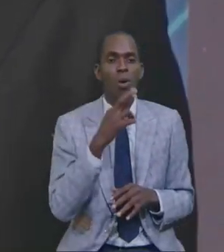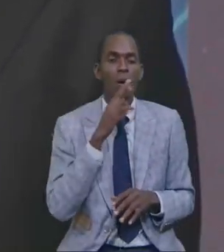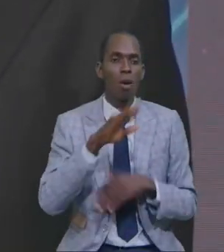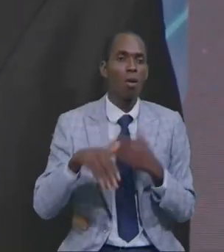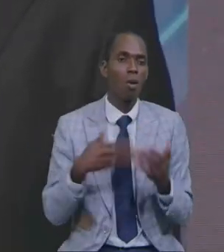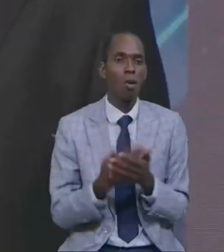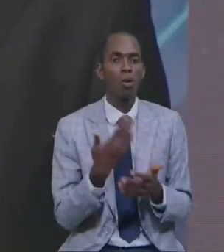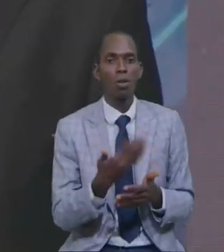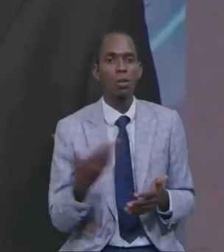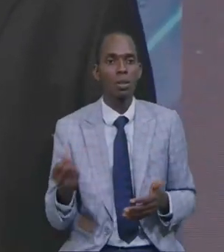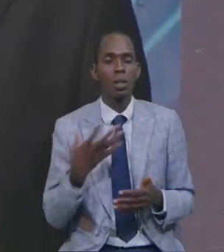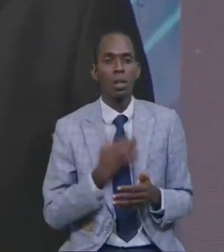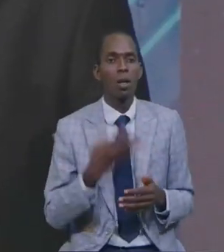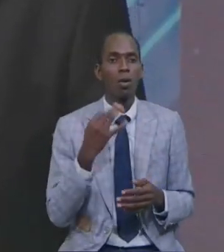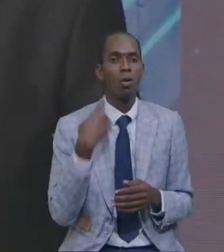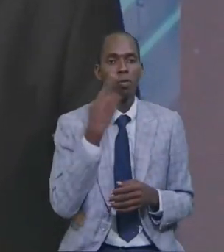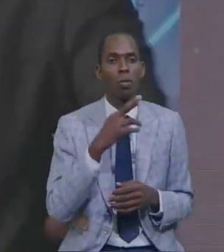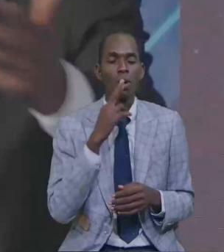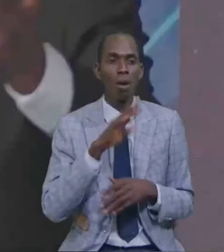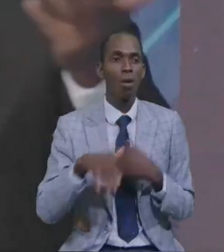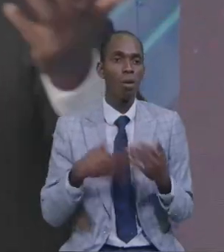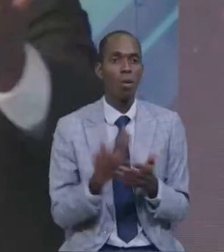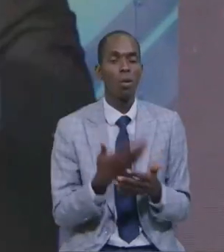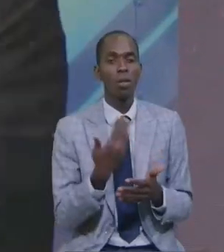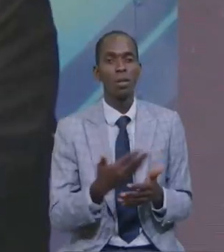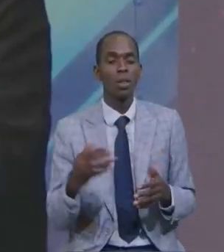conduire plusieurs fils à la gloire,